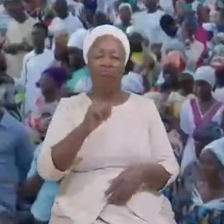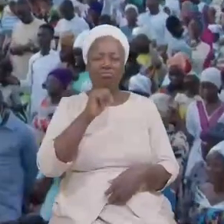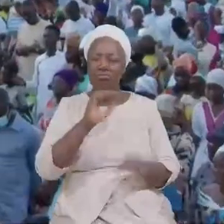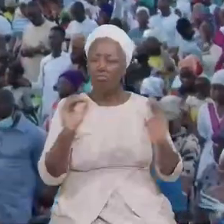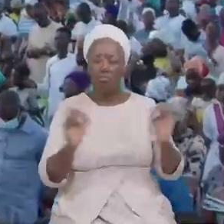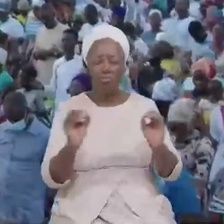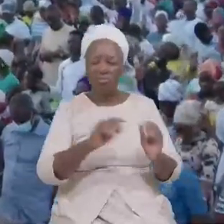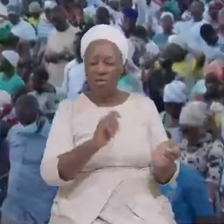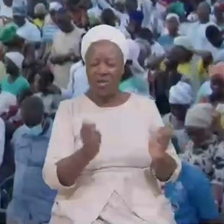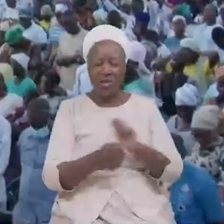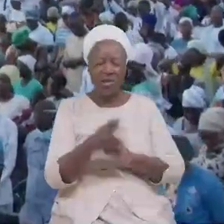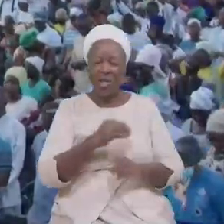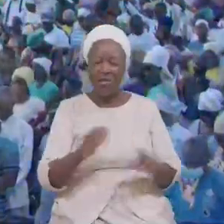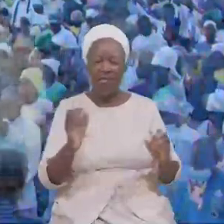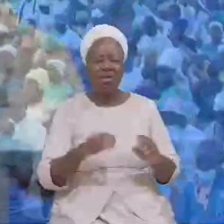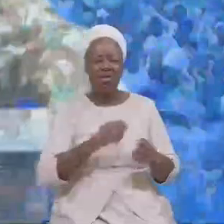inchangeable.